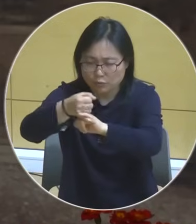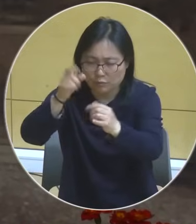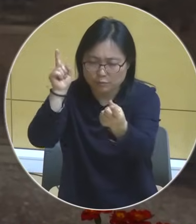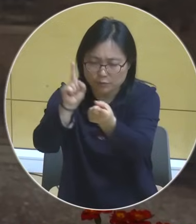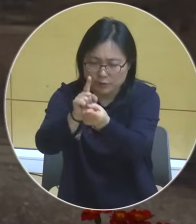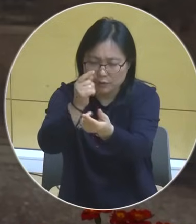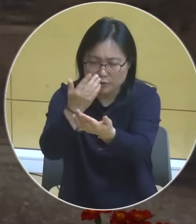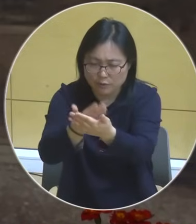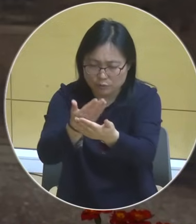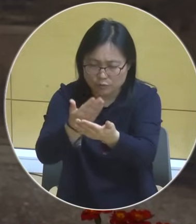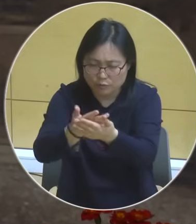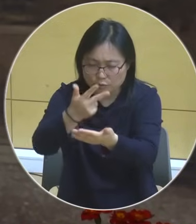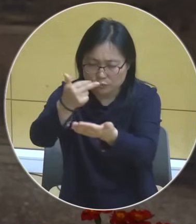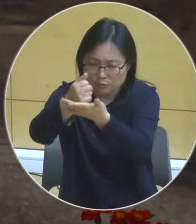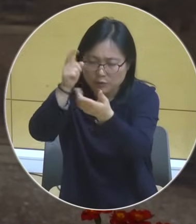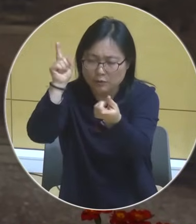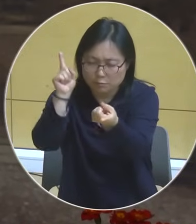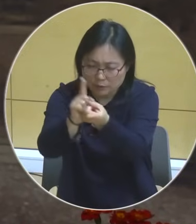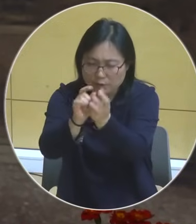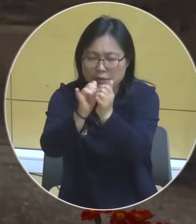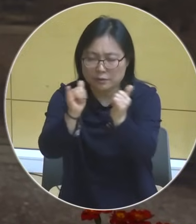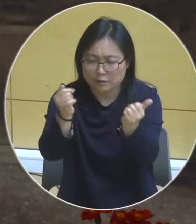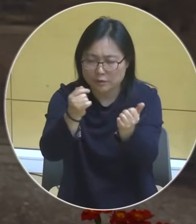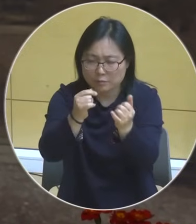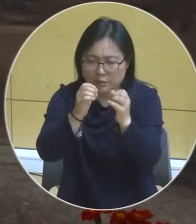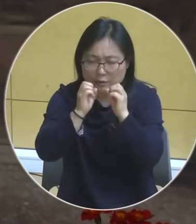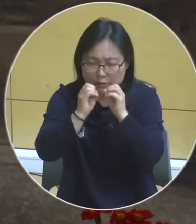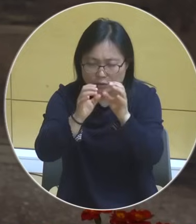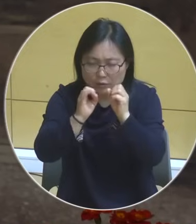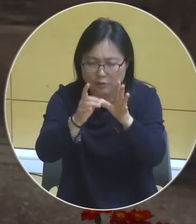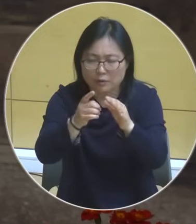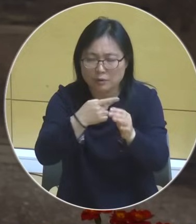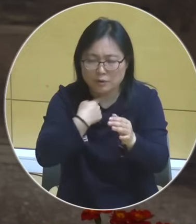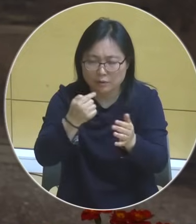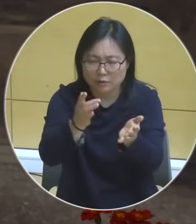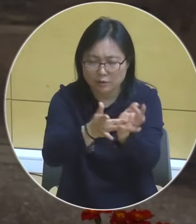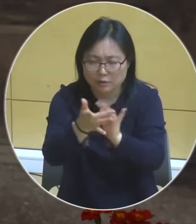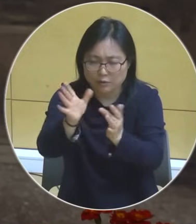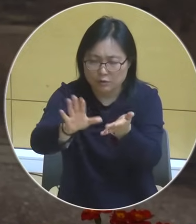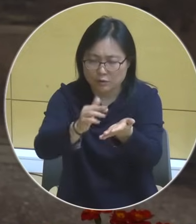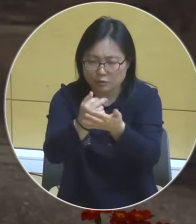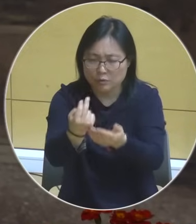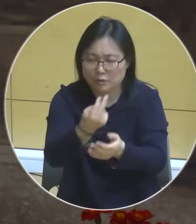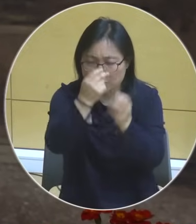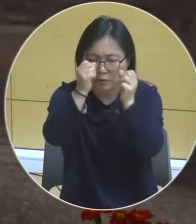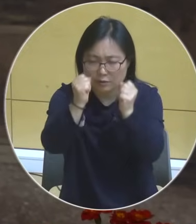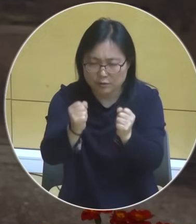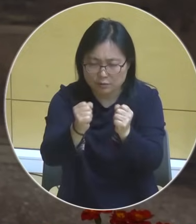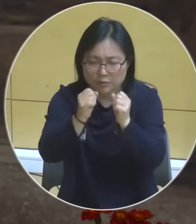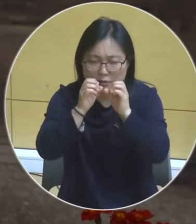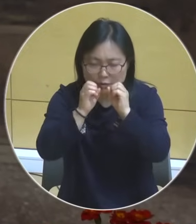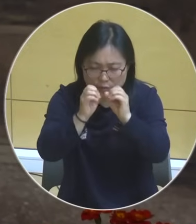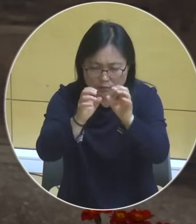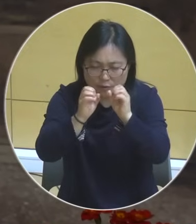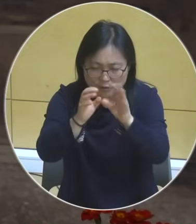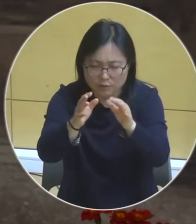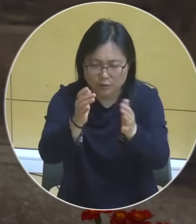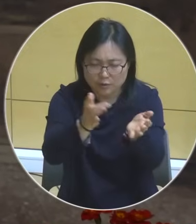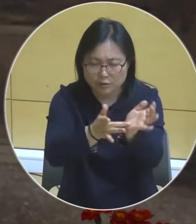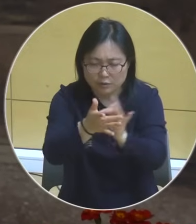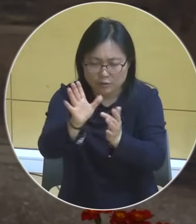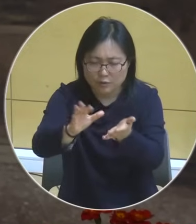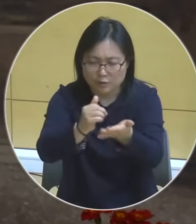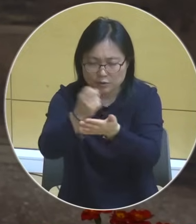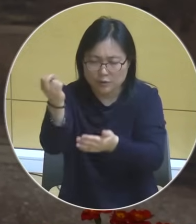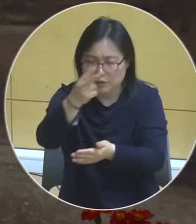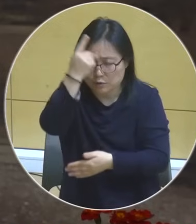하시며 주님을 만난 사람이 증거하였던 예수 그리스도의 살아계심을 증거하는, 그리고 예수 그리스도의